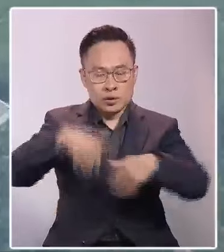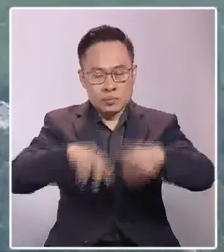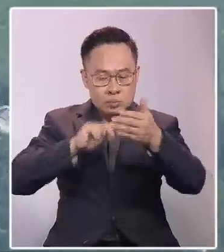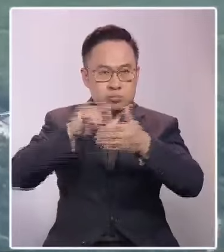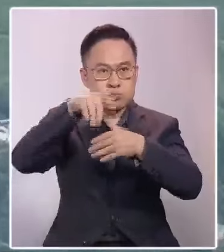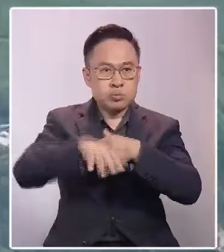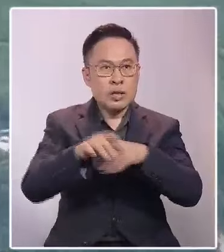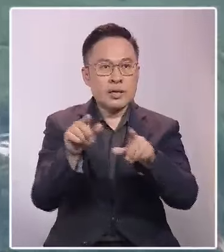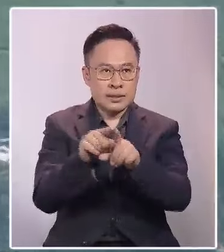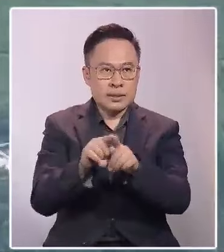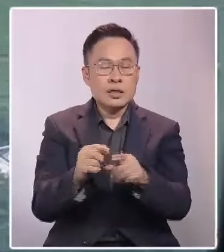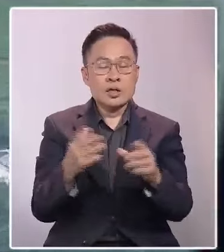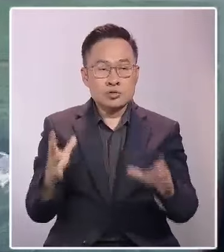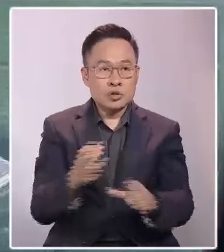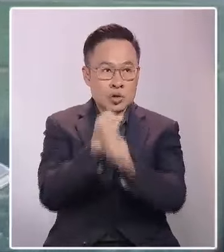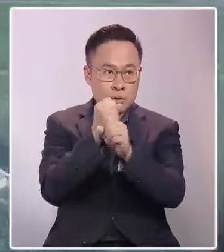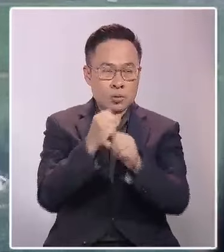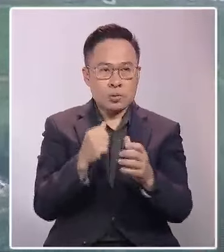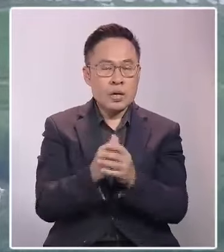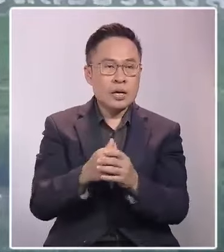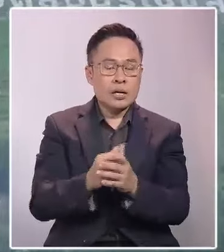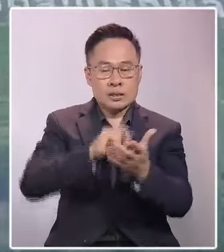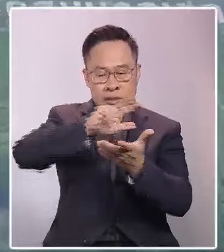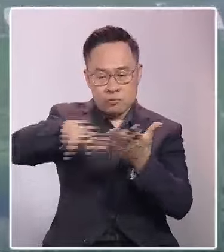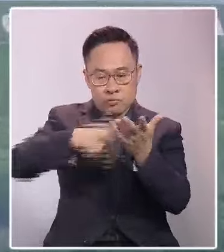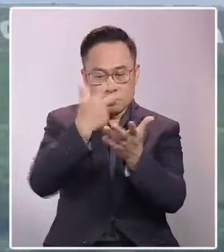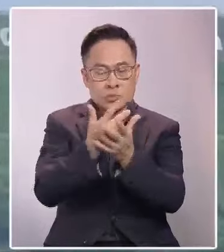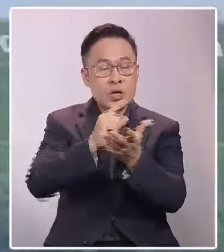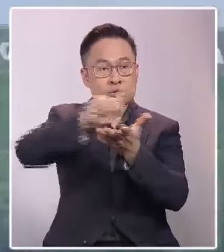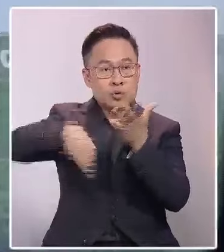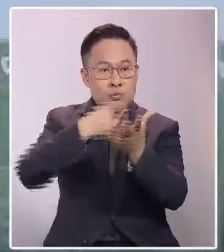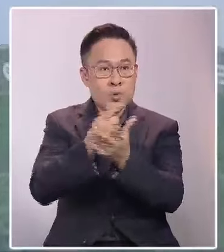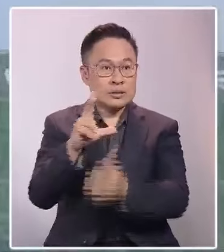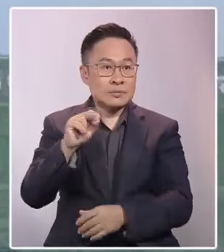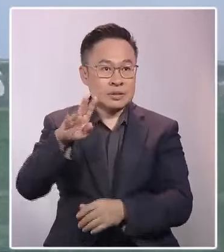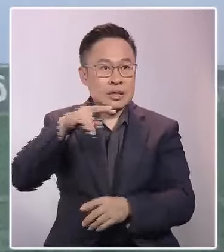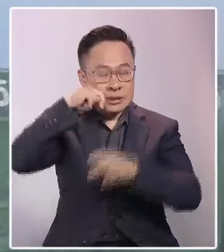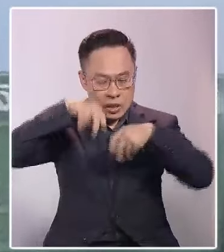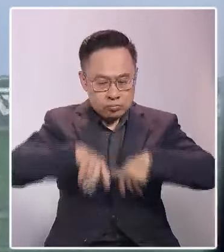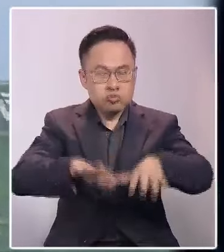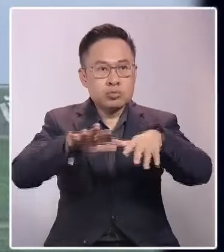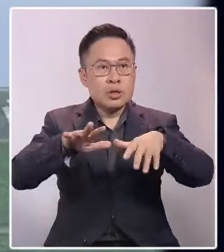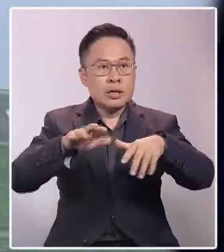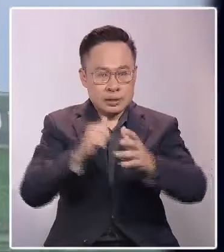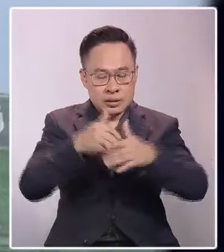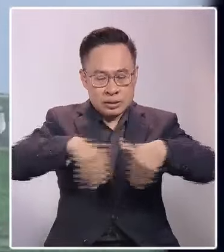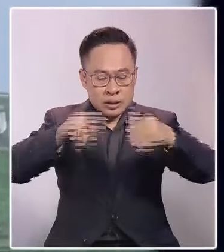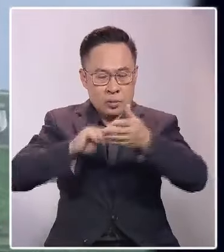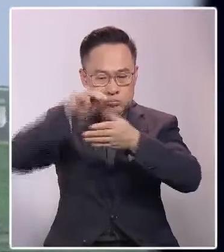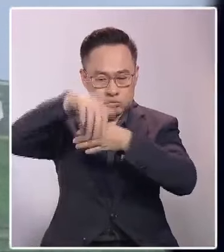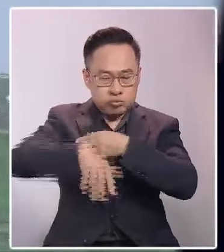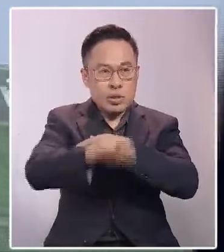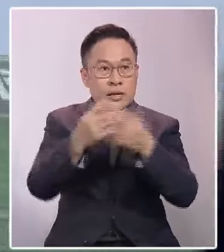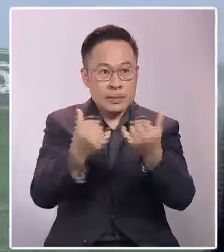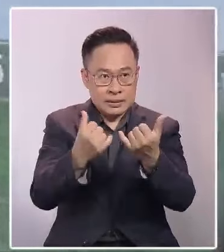17:00นรวมแล้ว 34ชมงนะคะที่จะมีการปล่อยออกมาทางอาคารระบายน้ำล้น